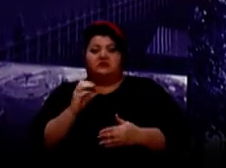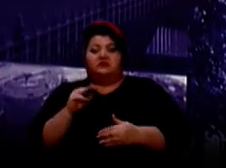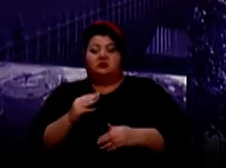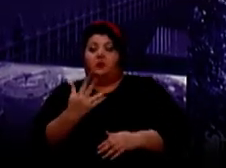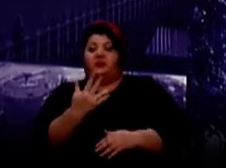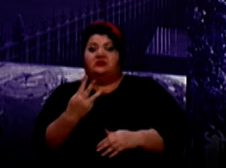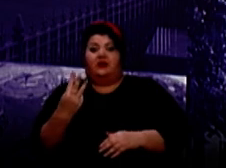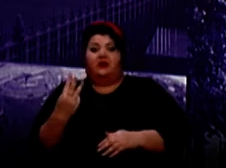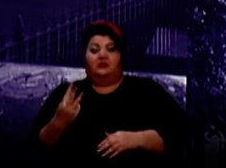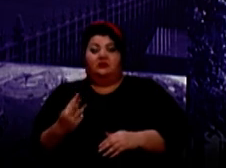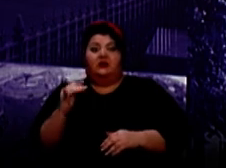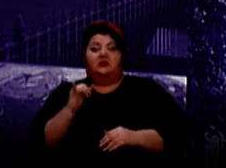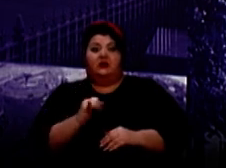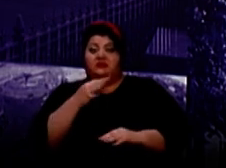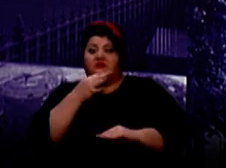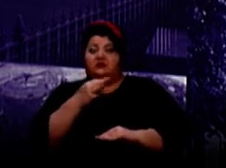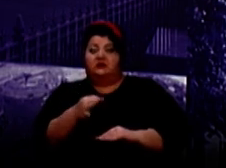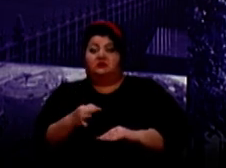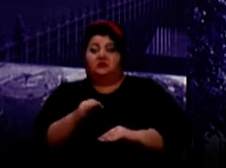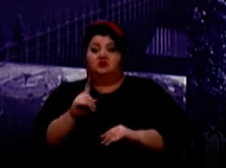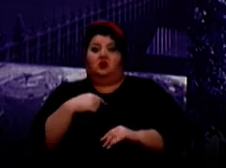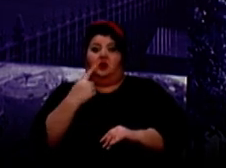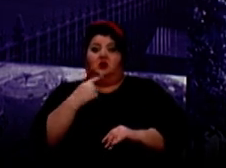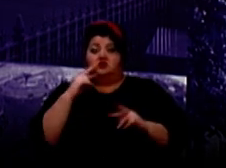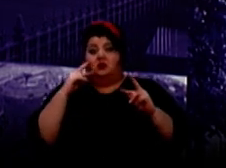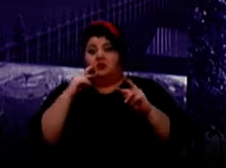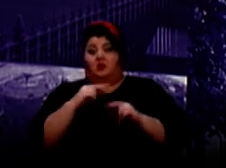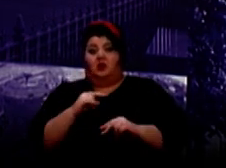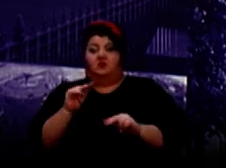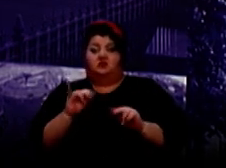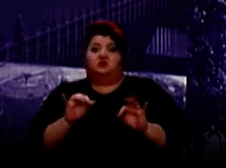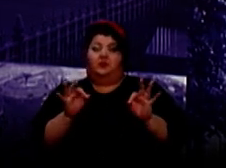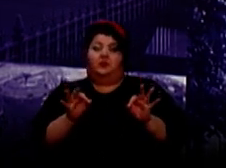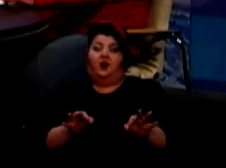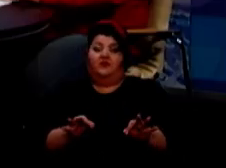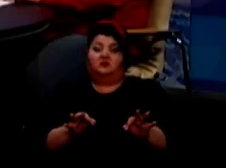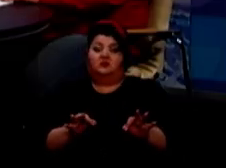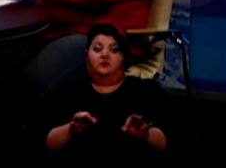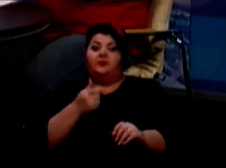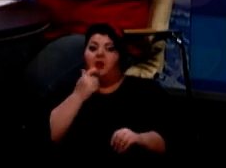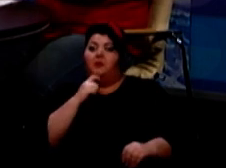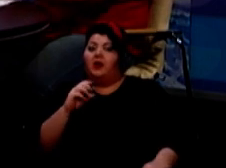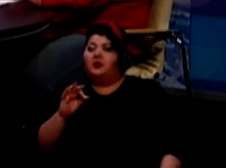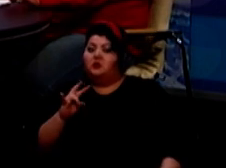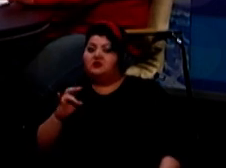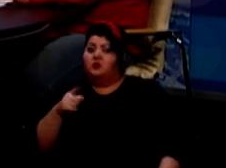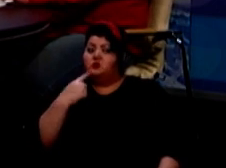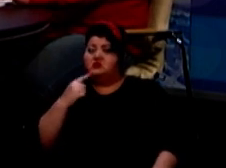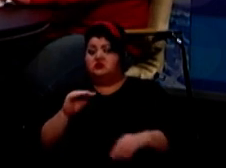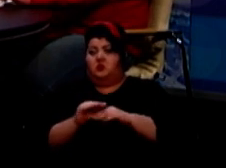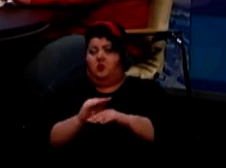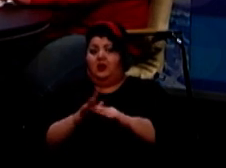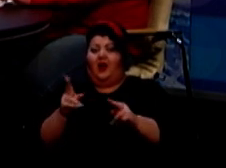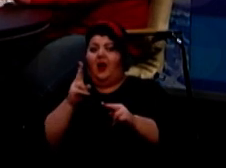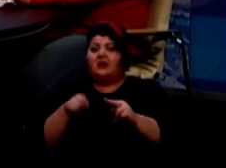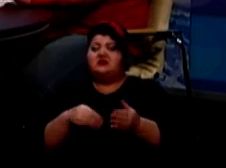України про місцеве самоврядування і скаже, чи кажу я неправду, чи кажу я правду. Добре. Пані Оксана, скажіть, будь ласка, так яка ж кінцева